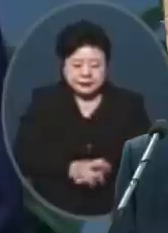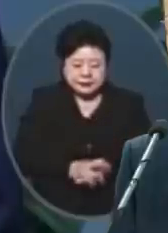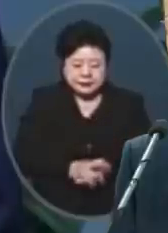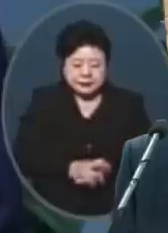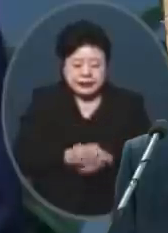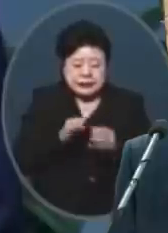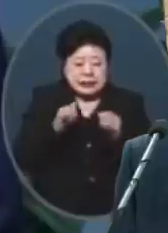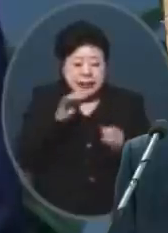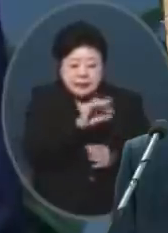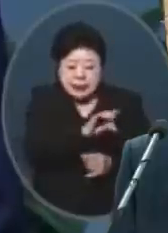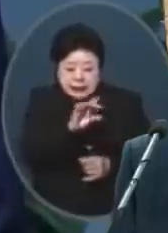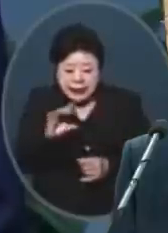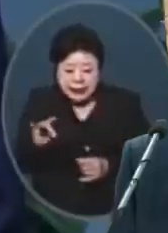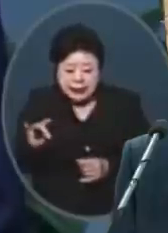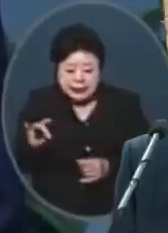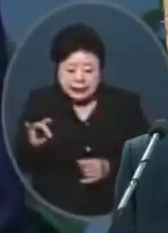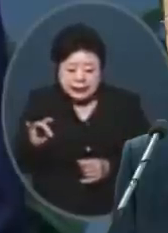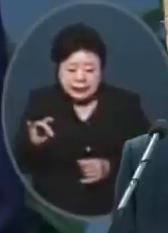사람마다